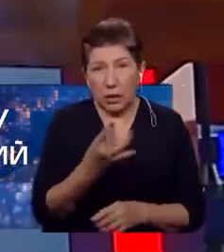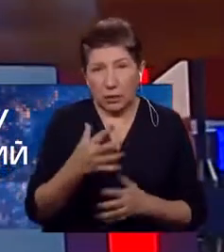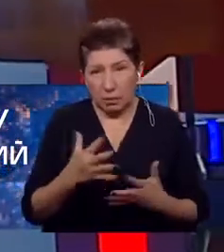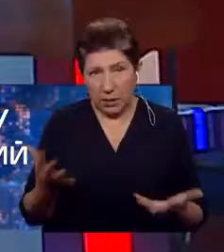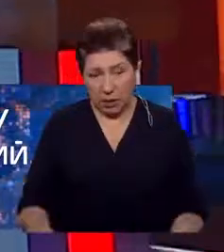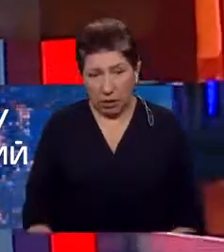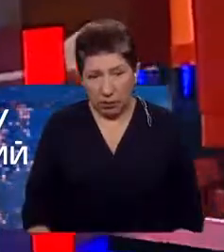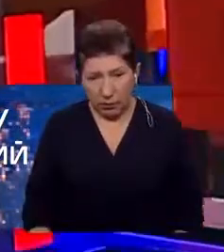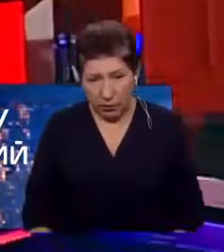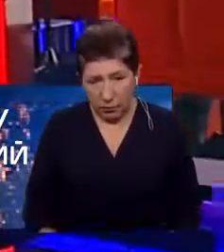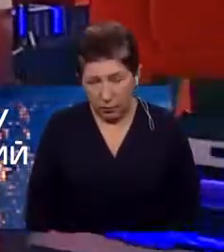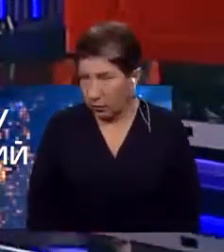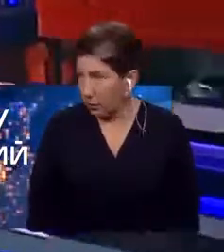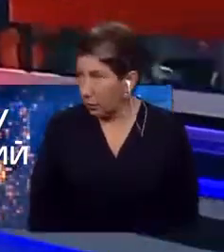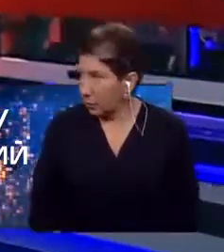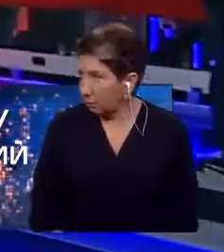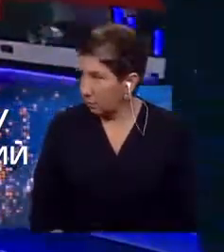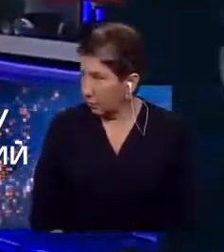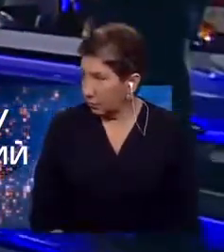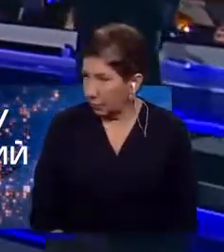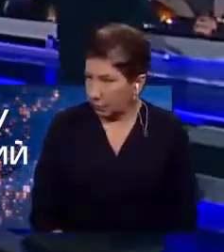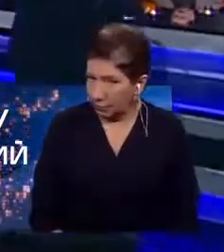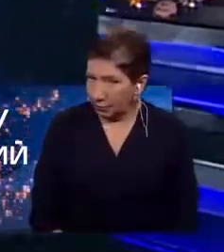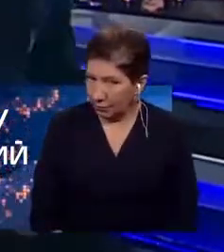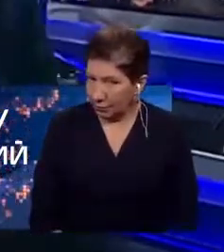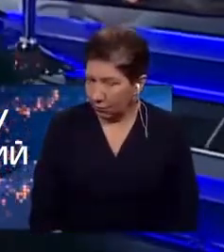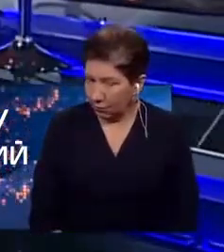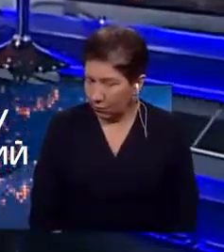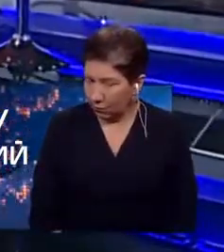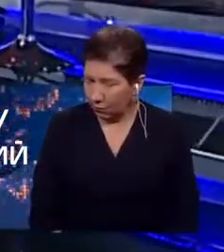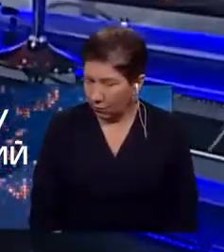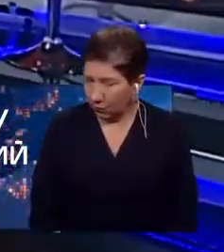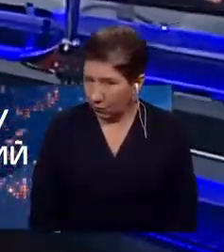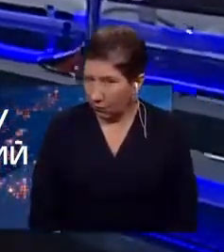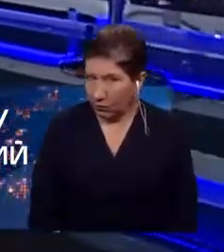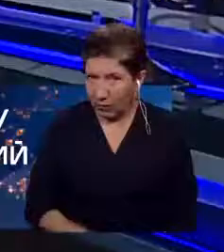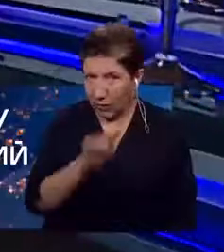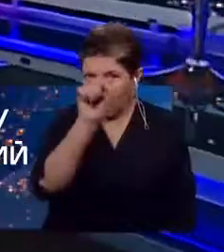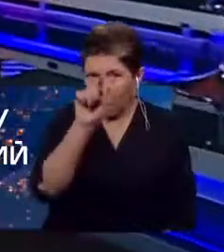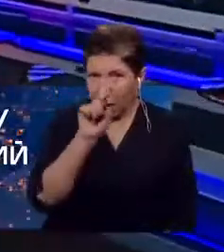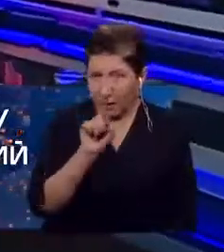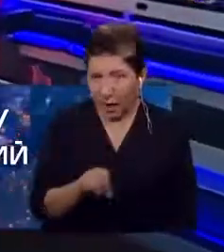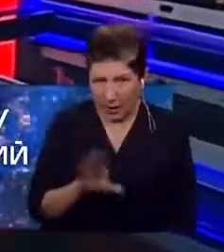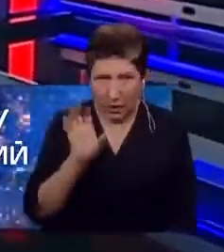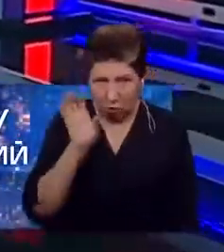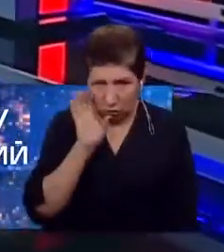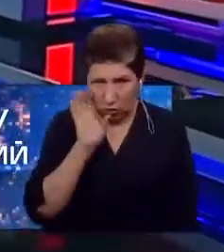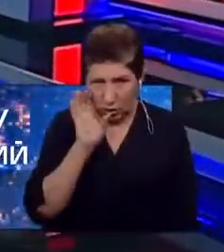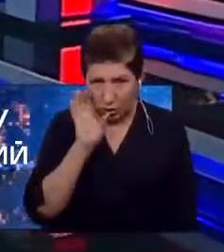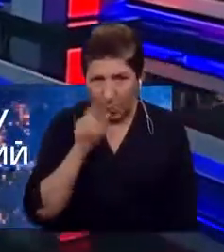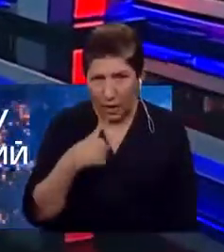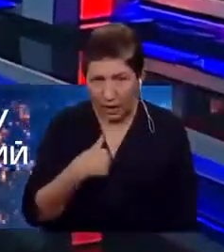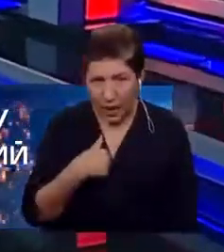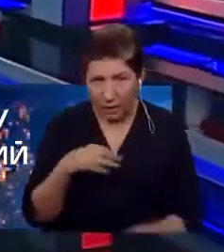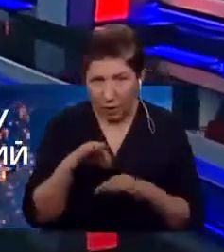Каплін, тепер, не займайтесь передвиборчою програмою. Моє перше питання. Пробачте, я ведучий. Я